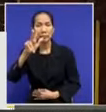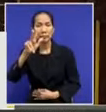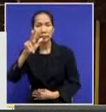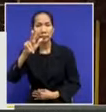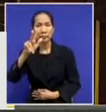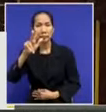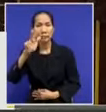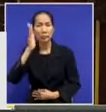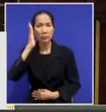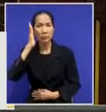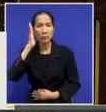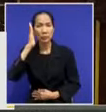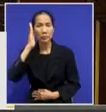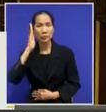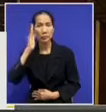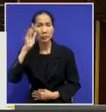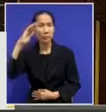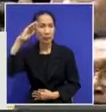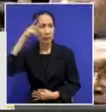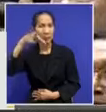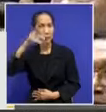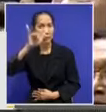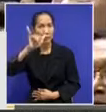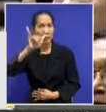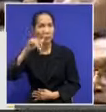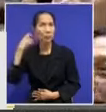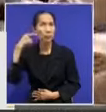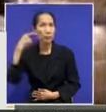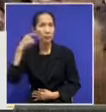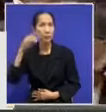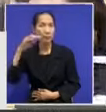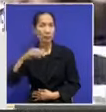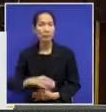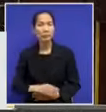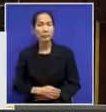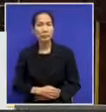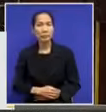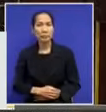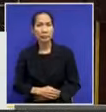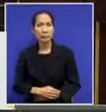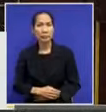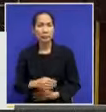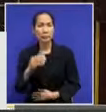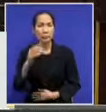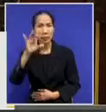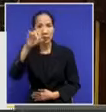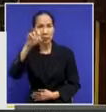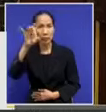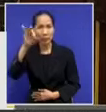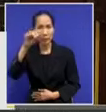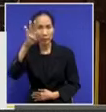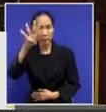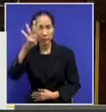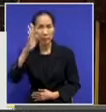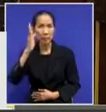ร รอดพยา พลเอกประยุทธ์จันทร์โอชาค่ะ 184นายดนัยมหิพัน